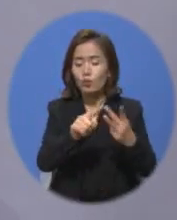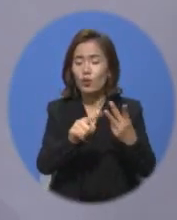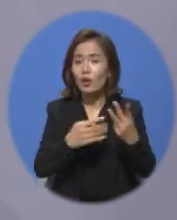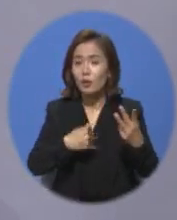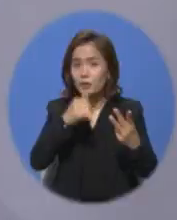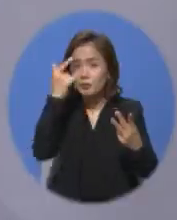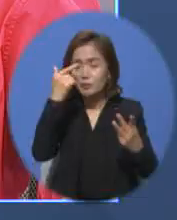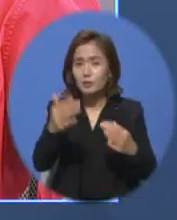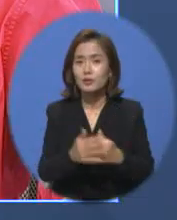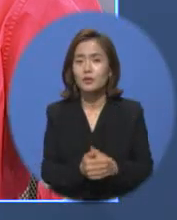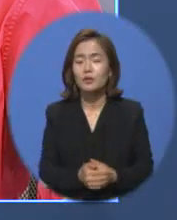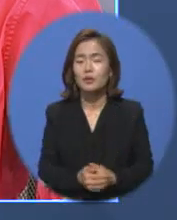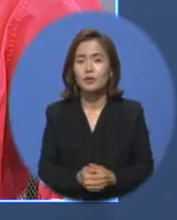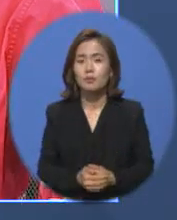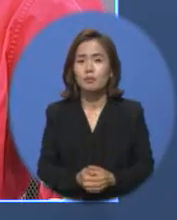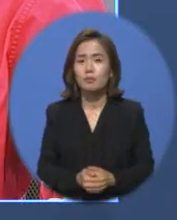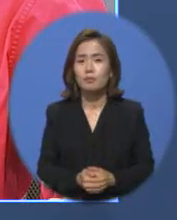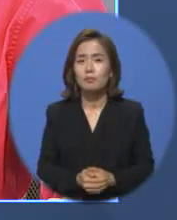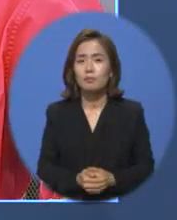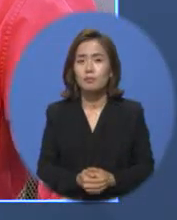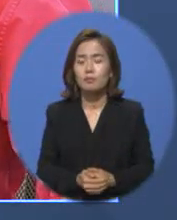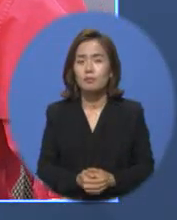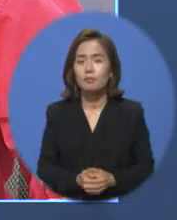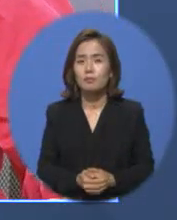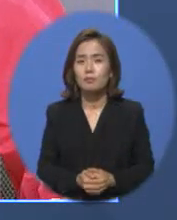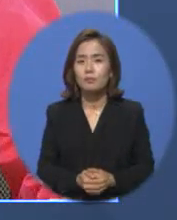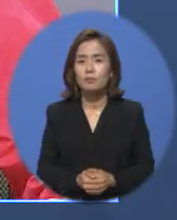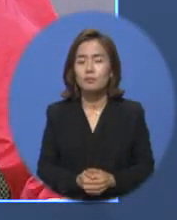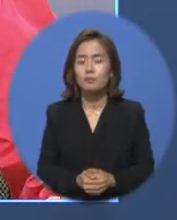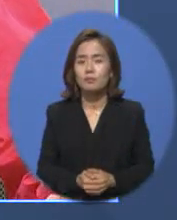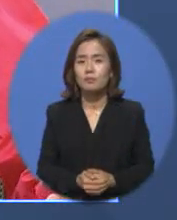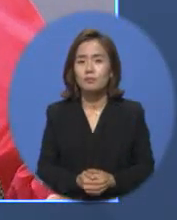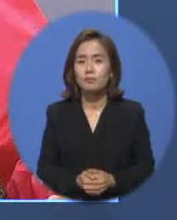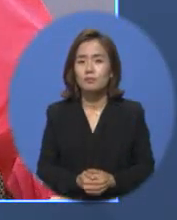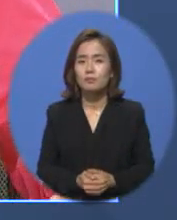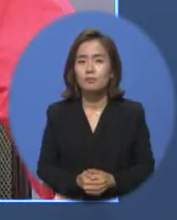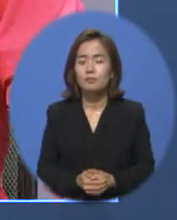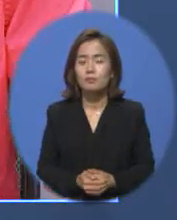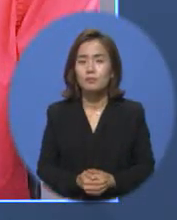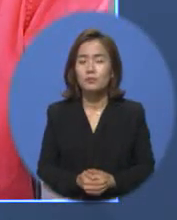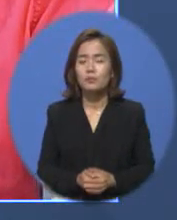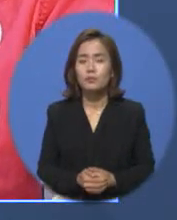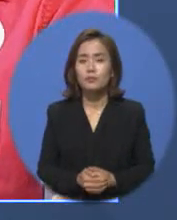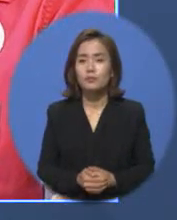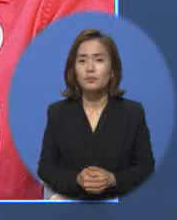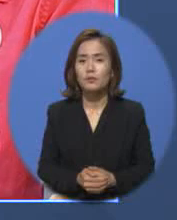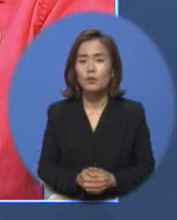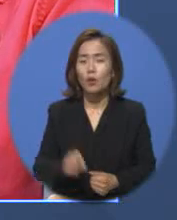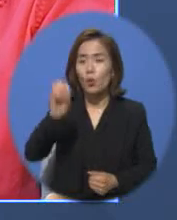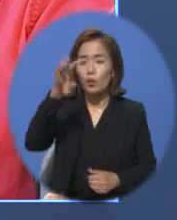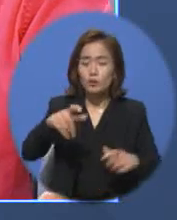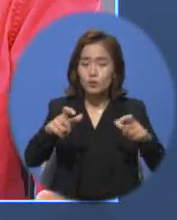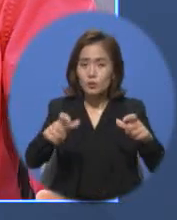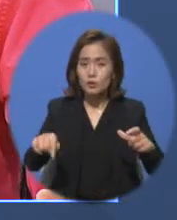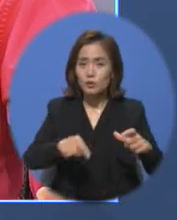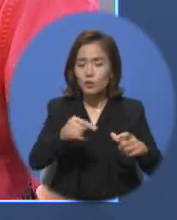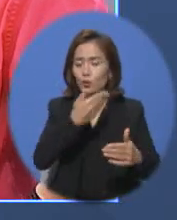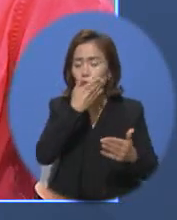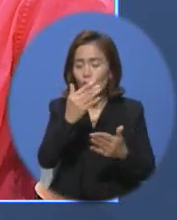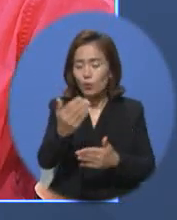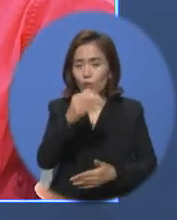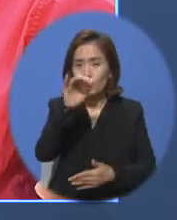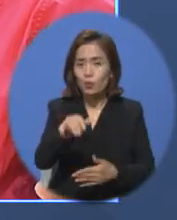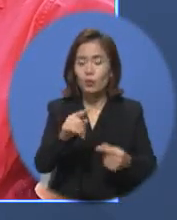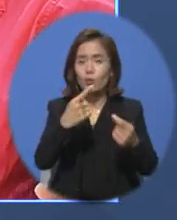요?저…저한테 알려주시면감사하겠습니다 .네 ,네.이는 개인적인공격을의도한것이아닙니다. 광주에는세곳의성지